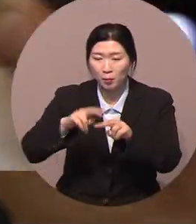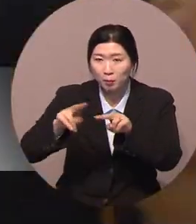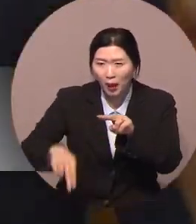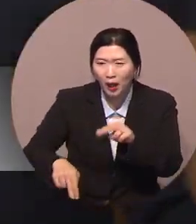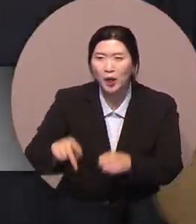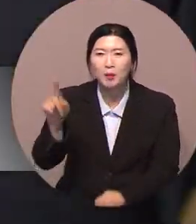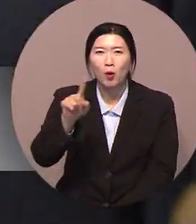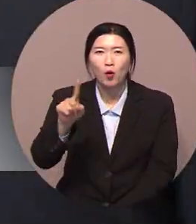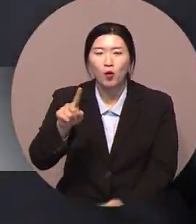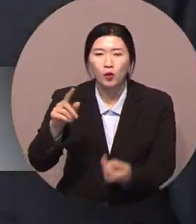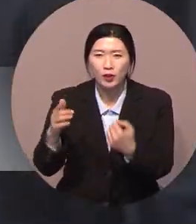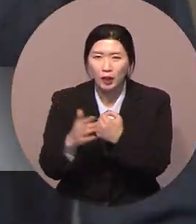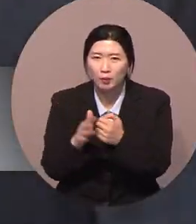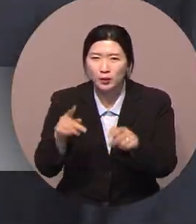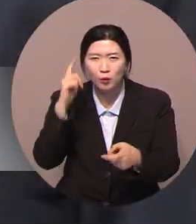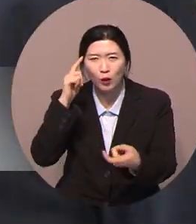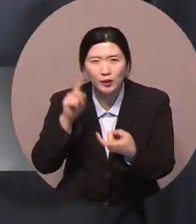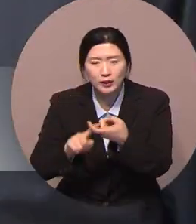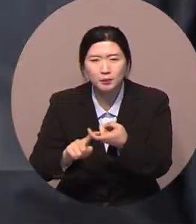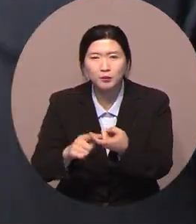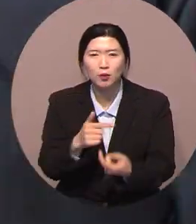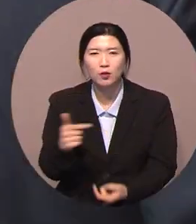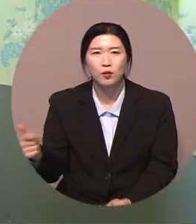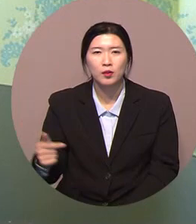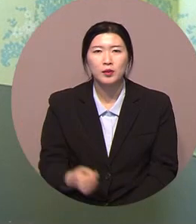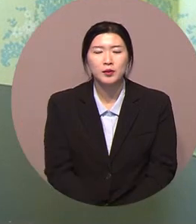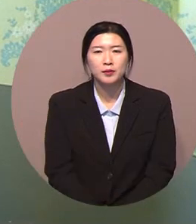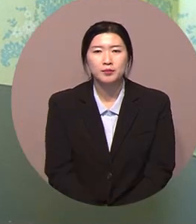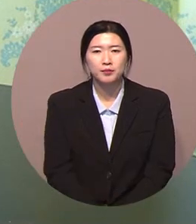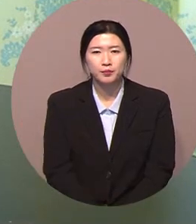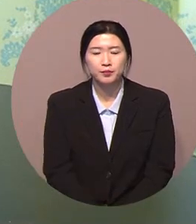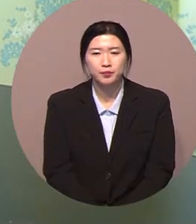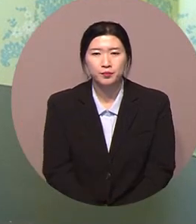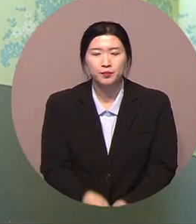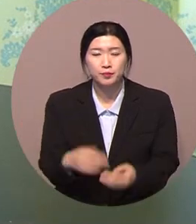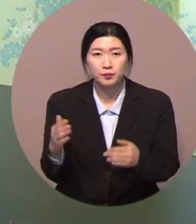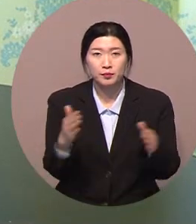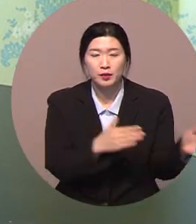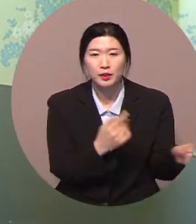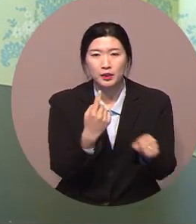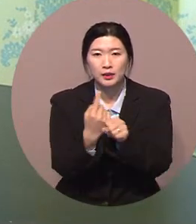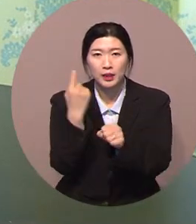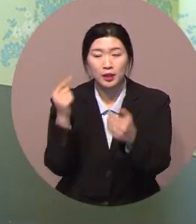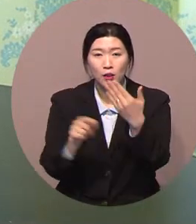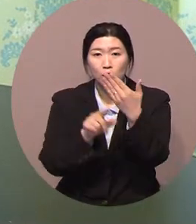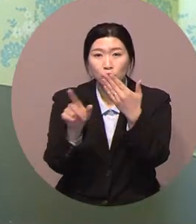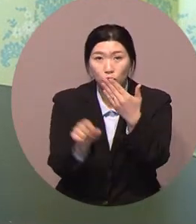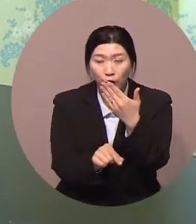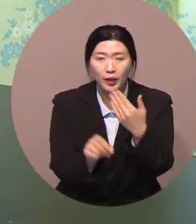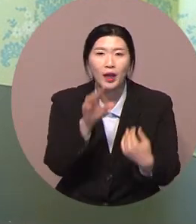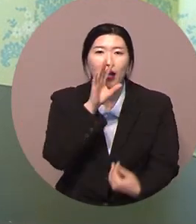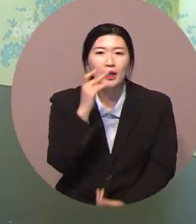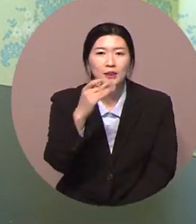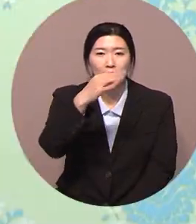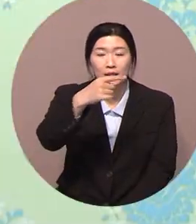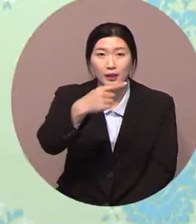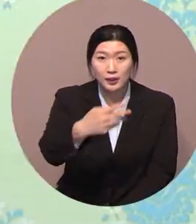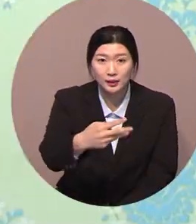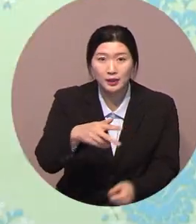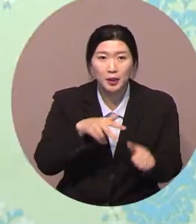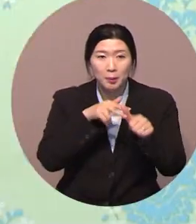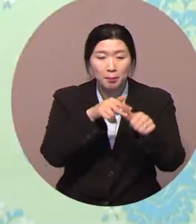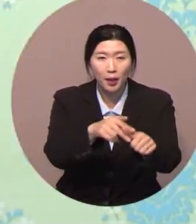따라 후보군이 달라질 가능성이 있기 때문입니다 지난해 9월 국민의 힘 아산을 지역구 당협위원장으로